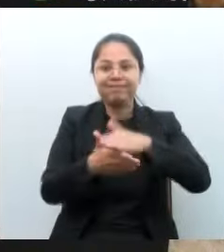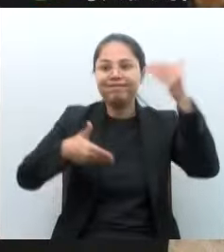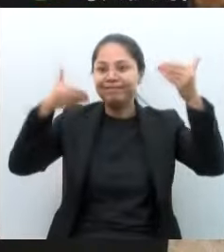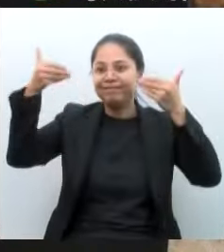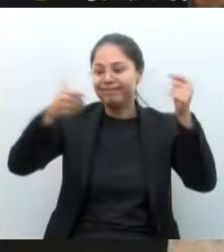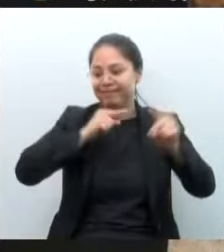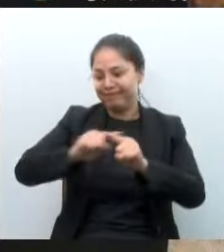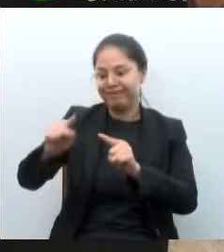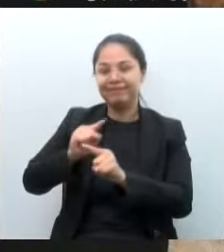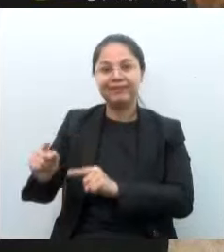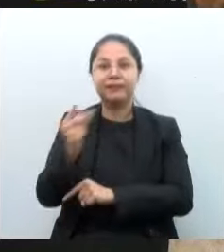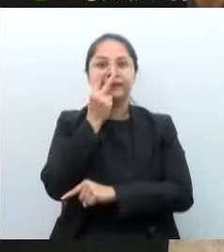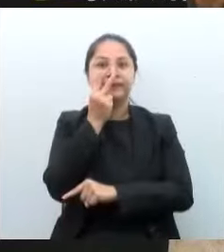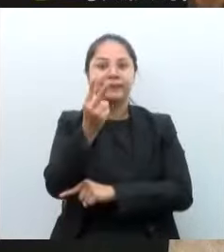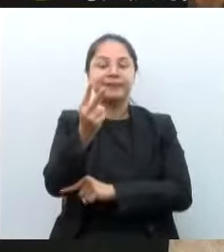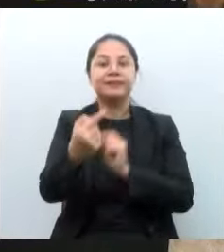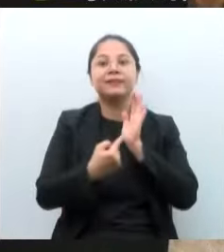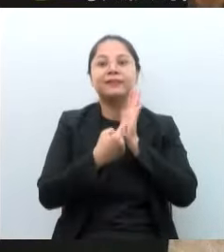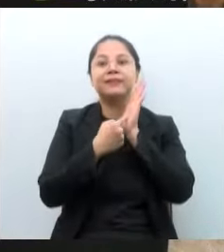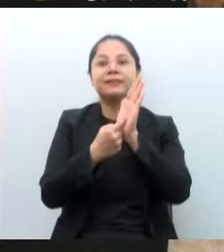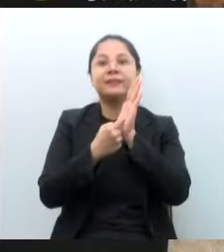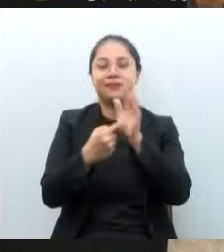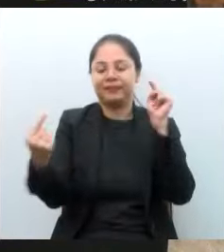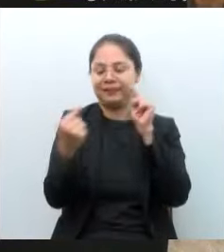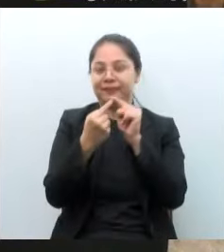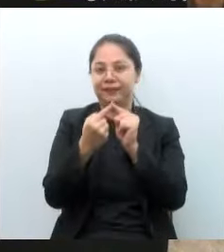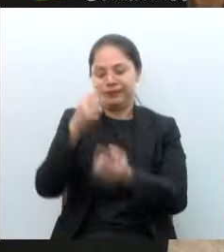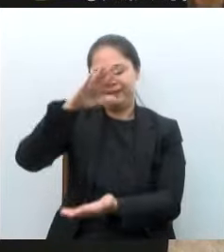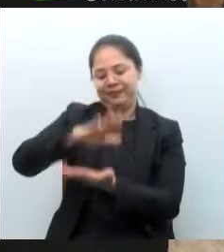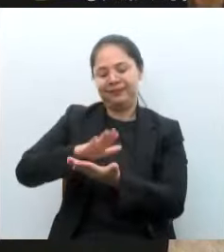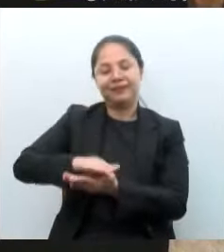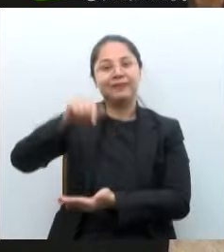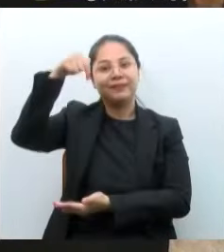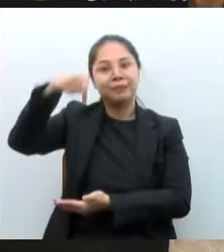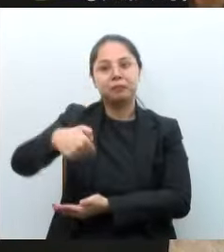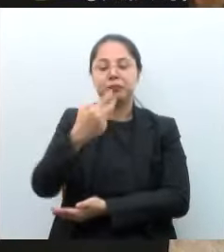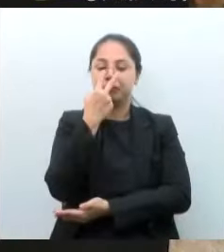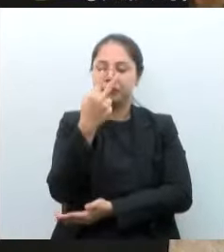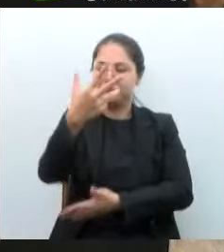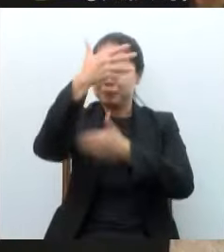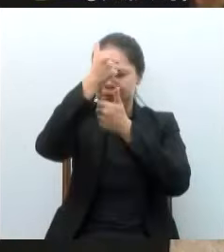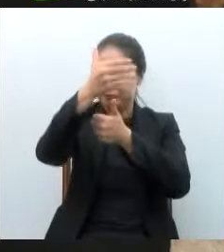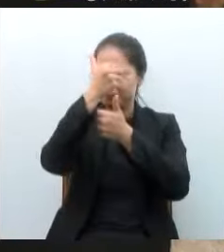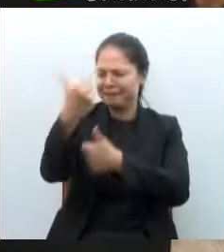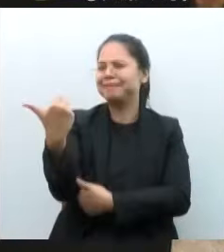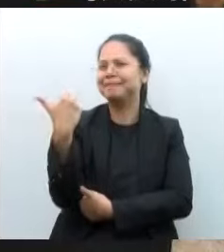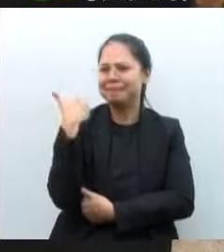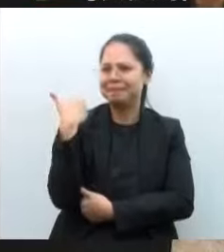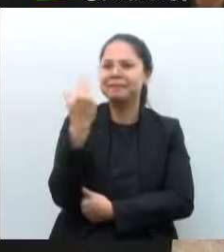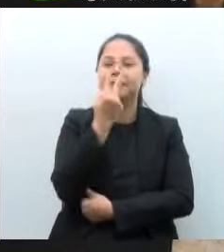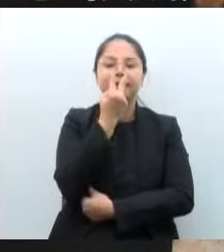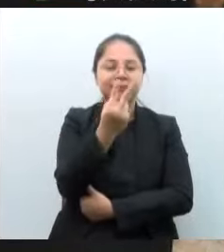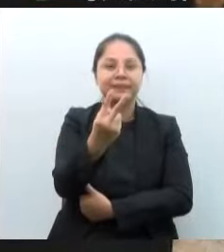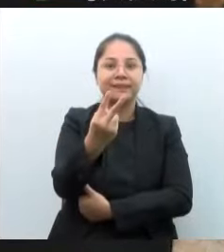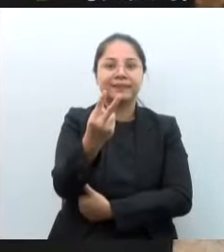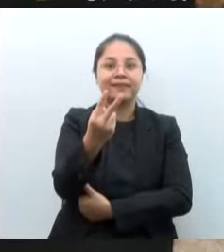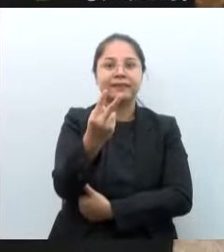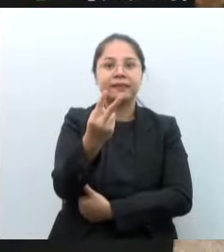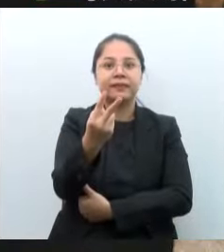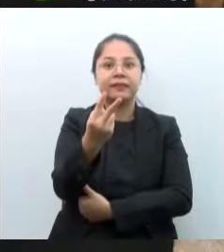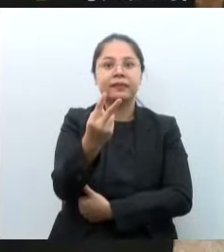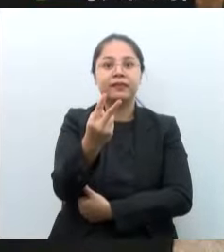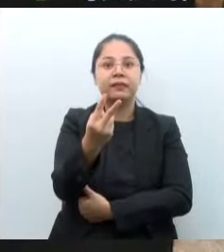างกันไปอย่างเช่นโรงเรียนวัดบัวขวัญมีทับราชบำรุงสิ่งที่น่าสนใจอีกนะคะท่านจะเห็นว่าเลิก